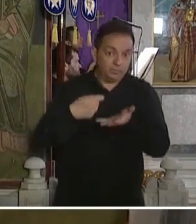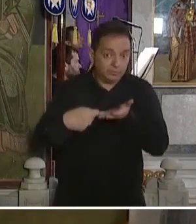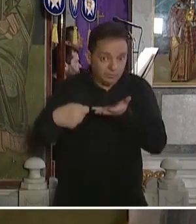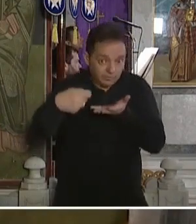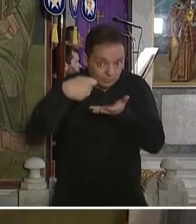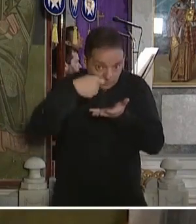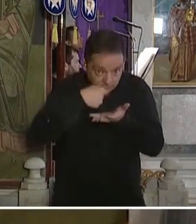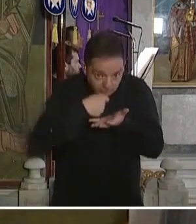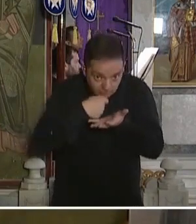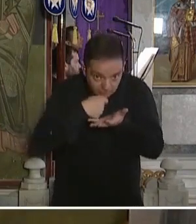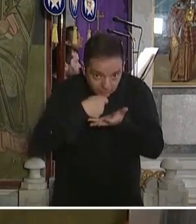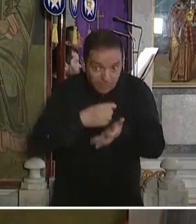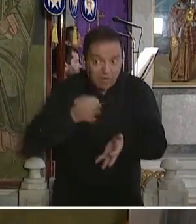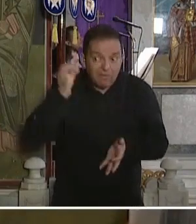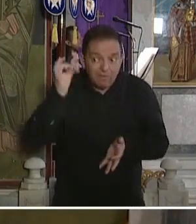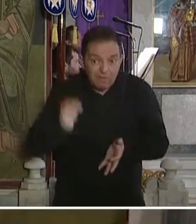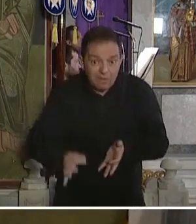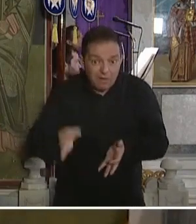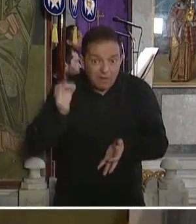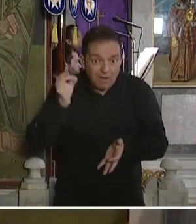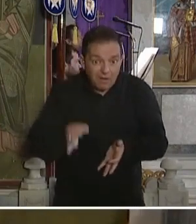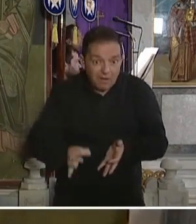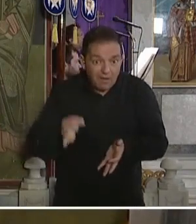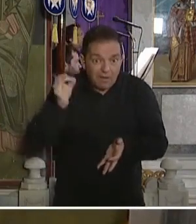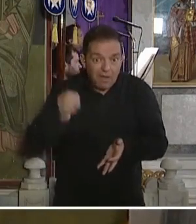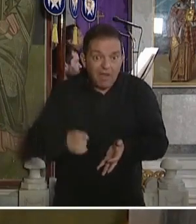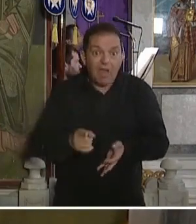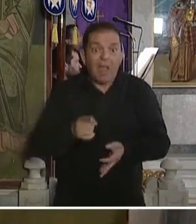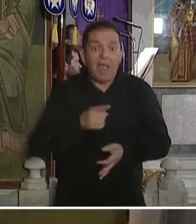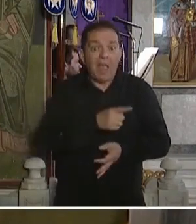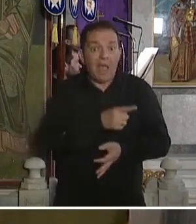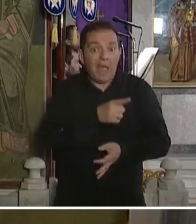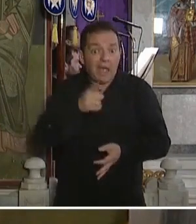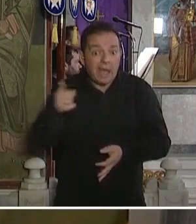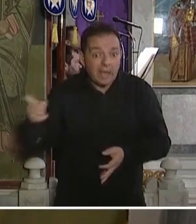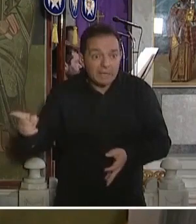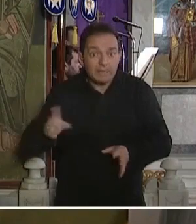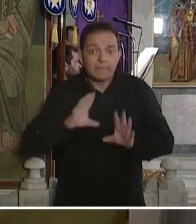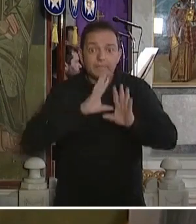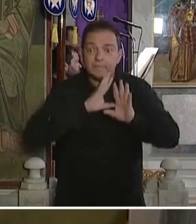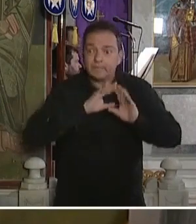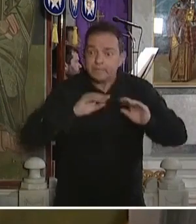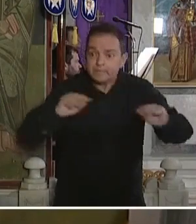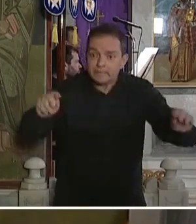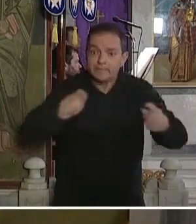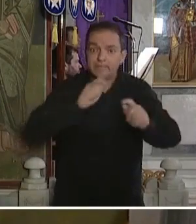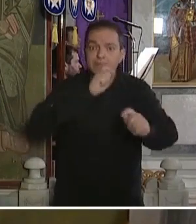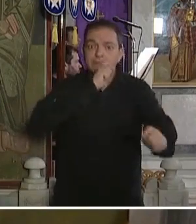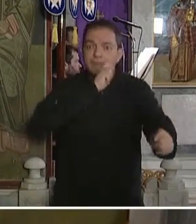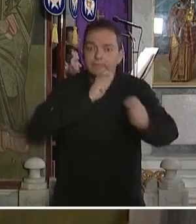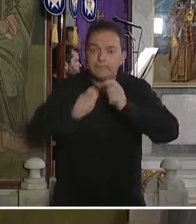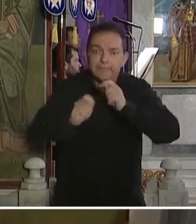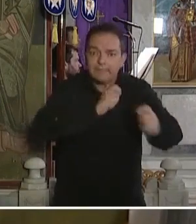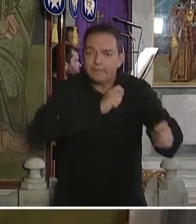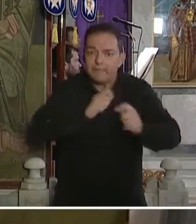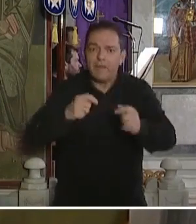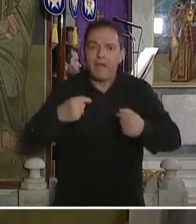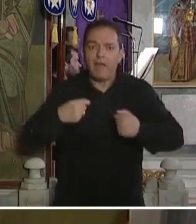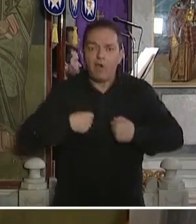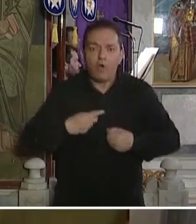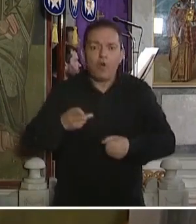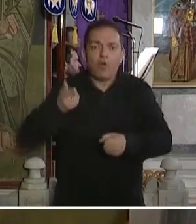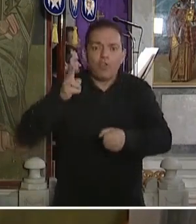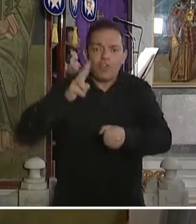κοινωνείτε, τον αιμών θάνατον καταγγέλλεται και την εμήν Ανάσταση νομολογείτε. Εσείς που κοινωνείτε,